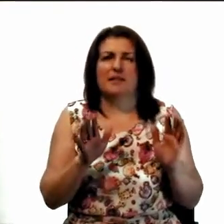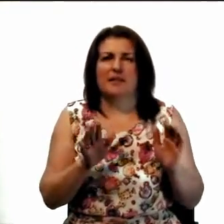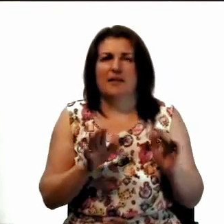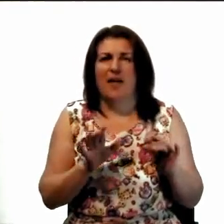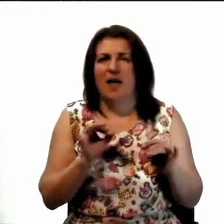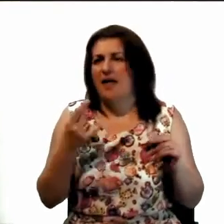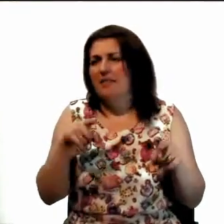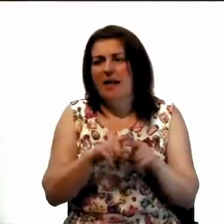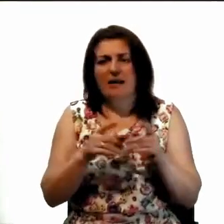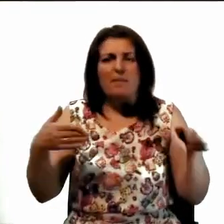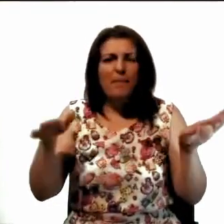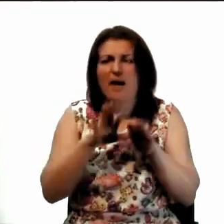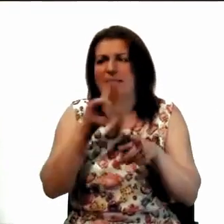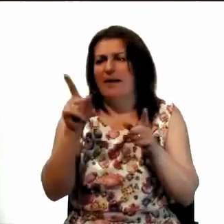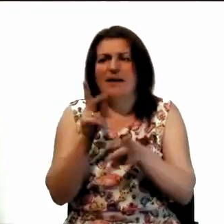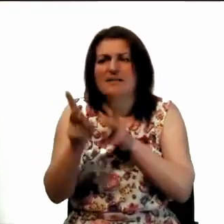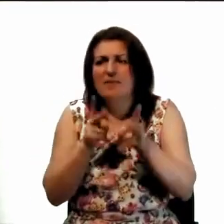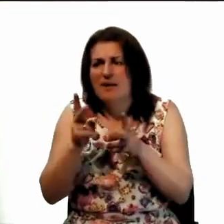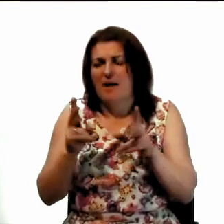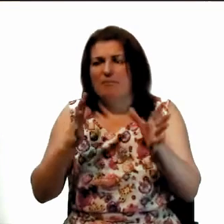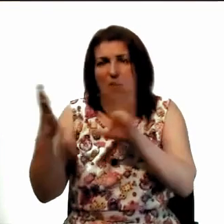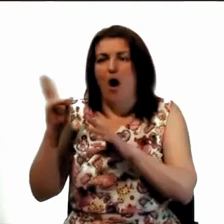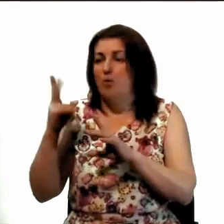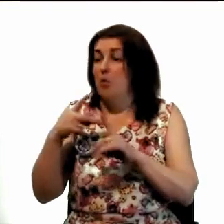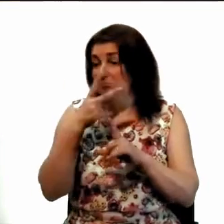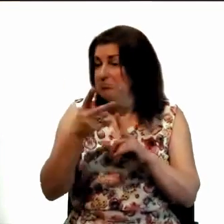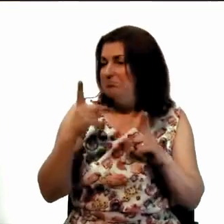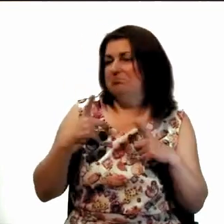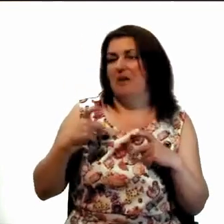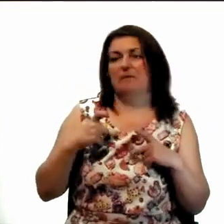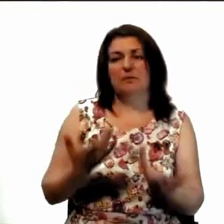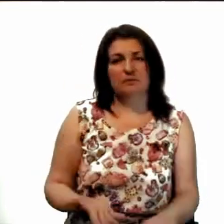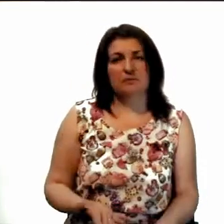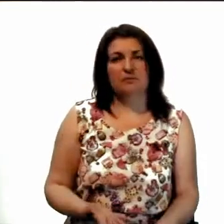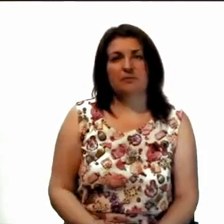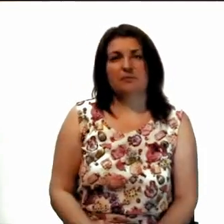и такие благословения, изменения происходят, и кто-то завидует.